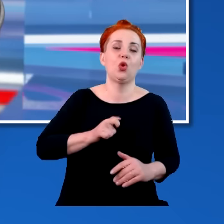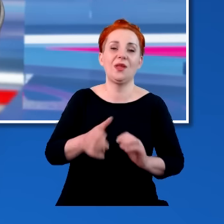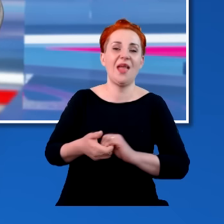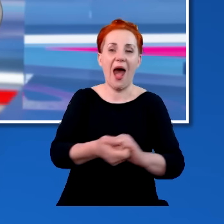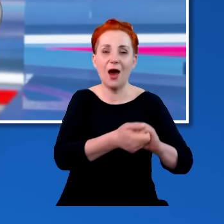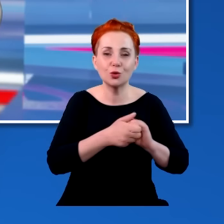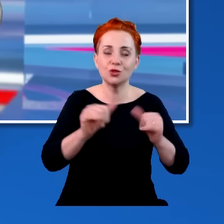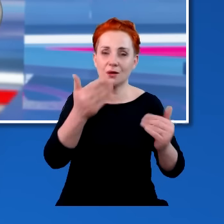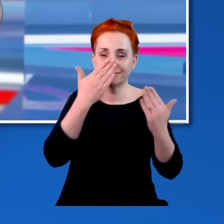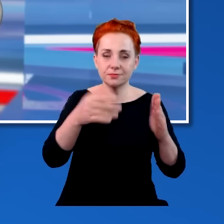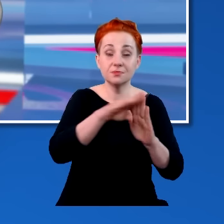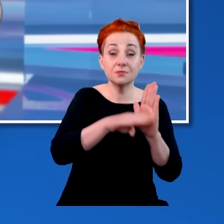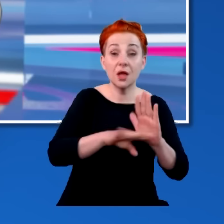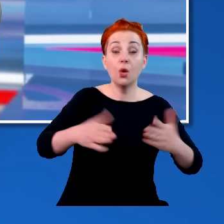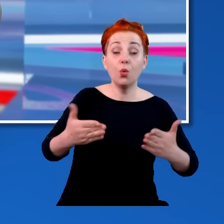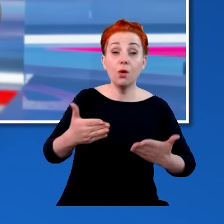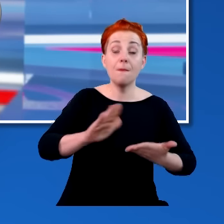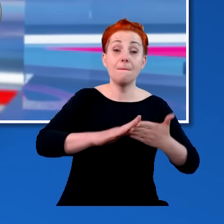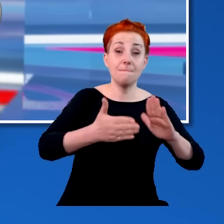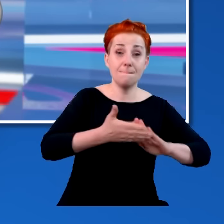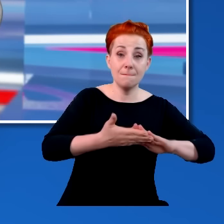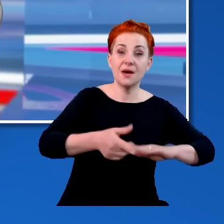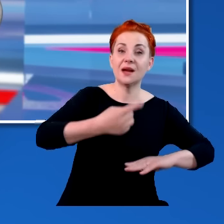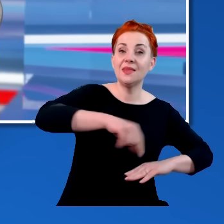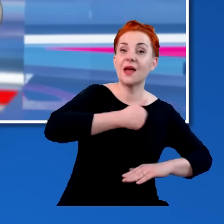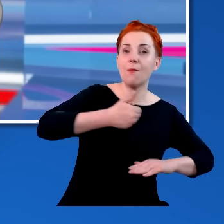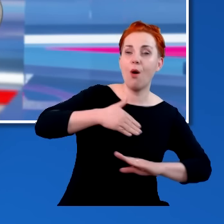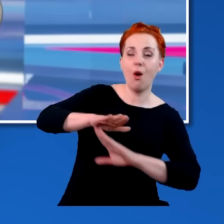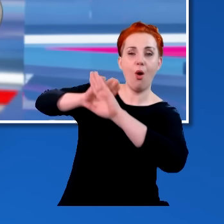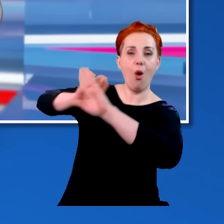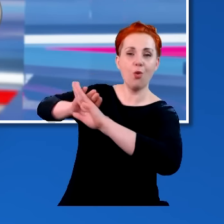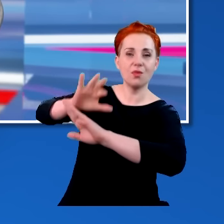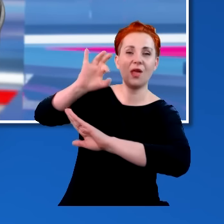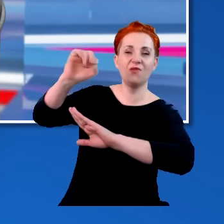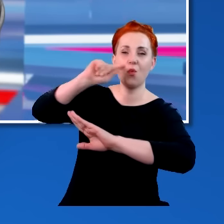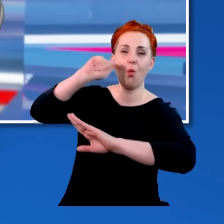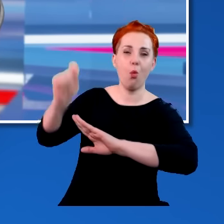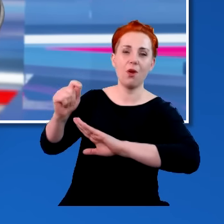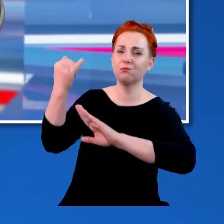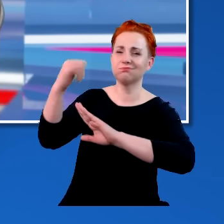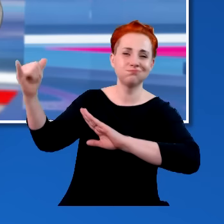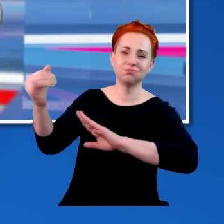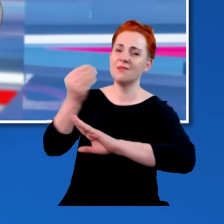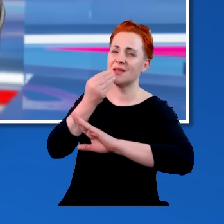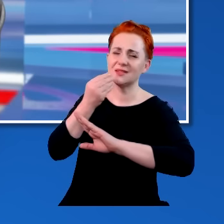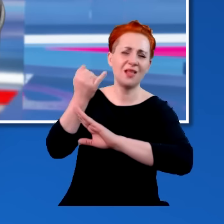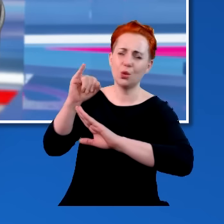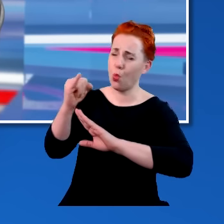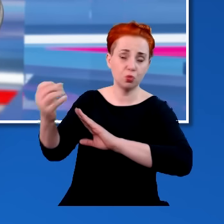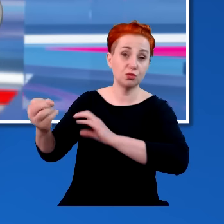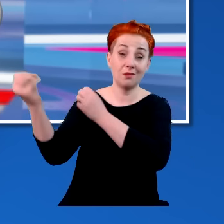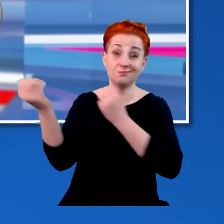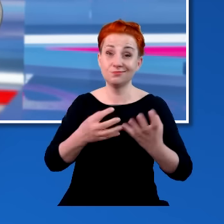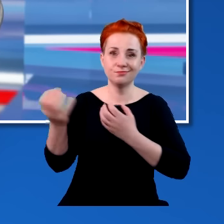to znaczy ochrona polskiego rynku przed towarami rolnymi, spożywczymi, żywnościowymi,